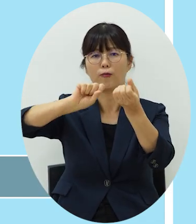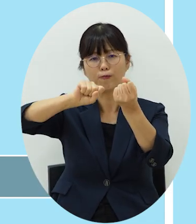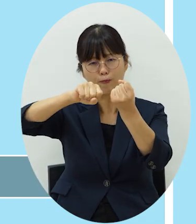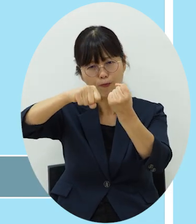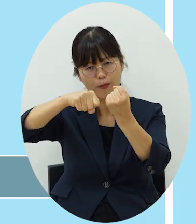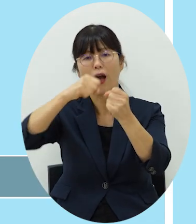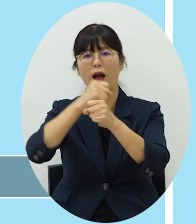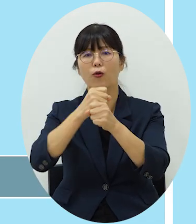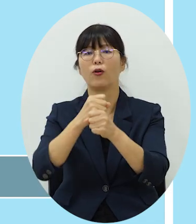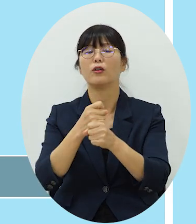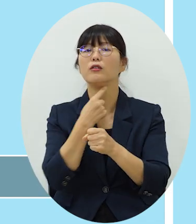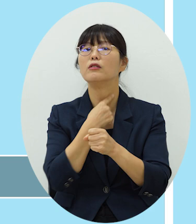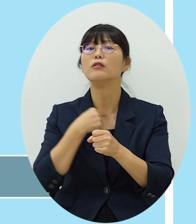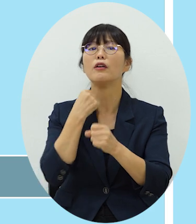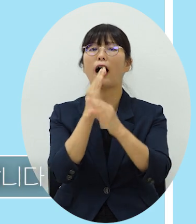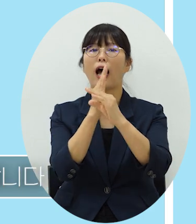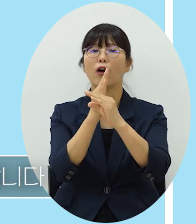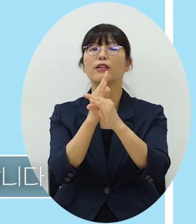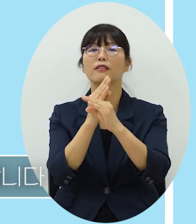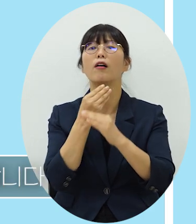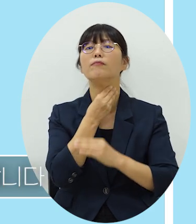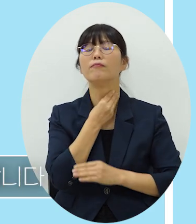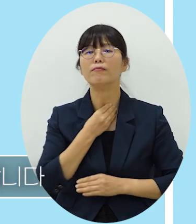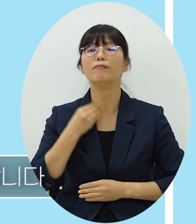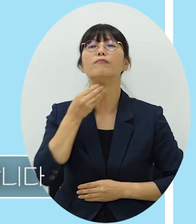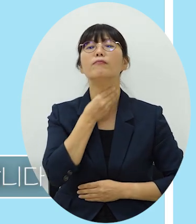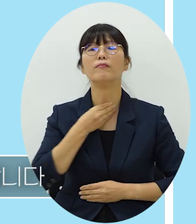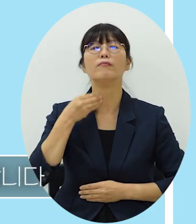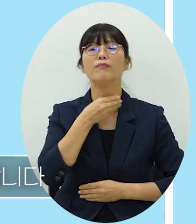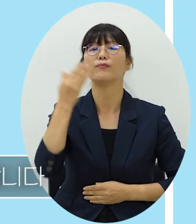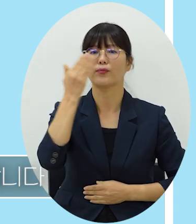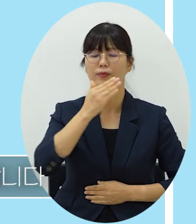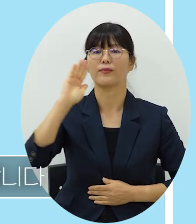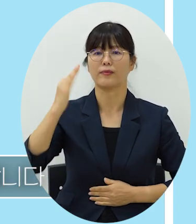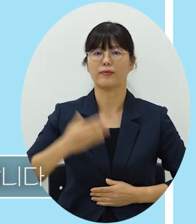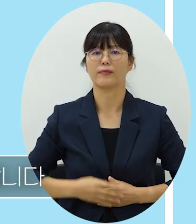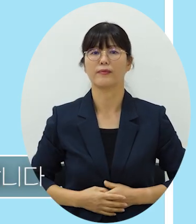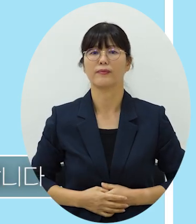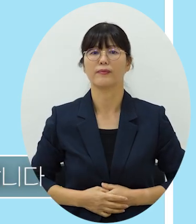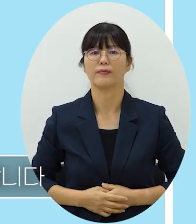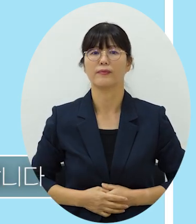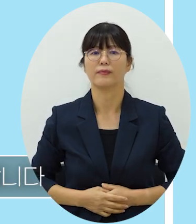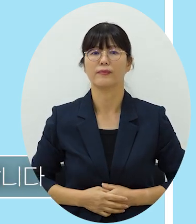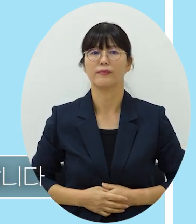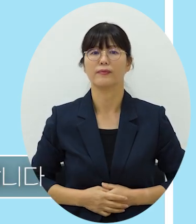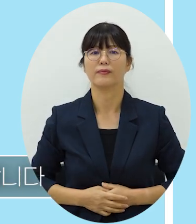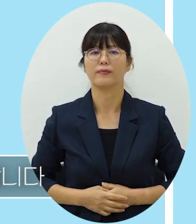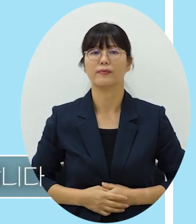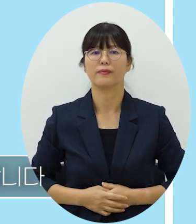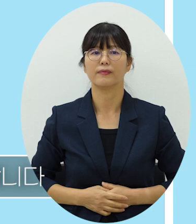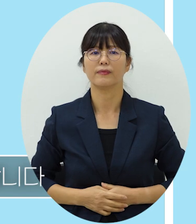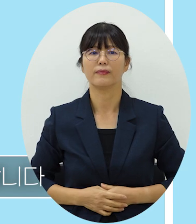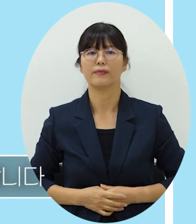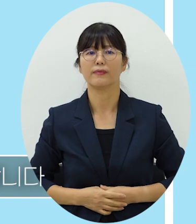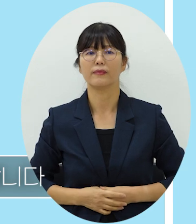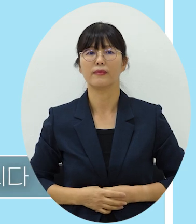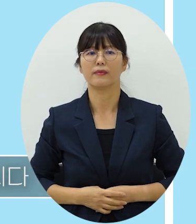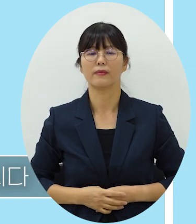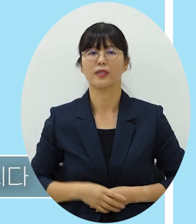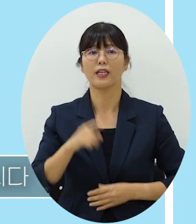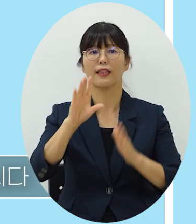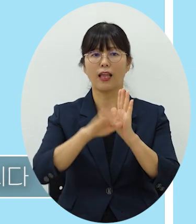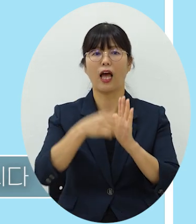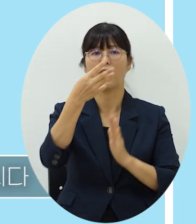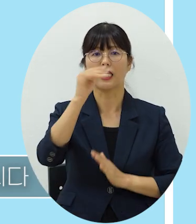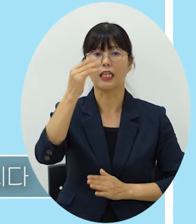않을 정도로 짠 상태여야 하며 소독은 중앙에서부터 가장자리로 원을 그려가며 닦아내면서 소독합니다.